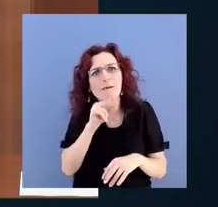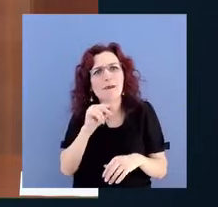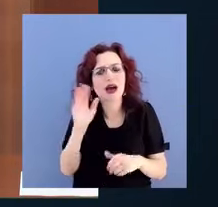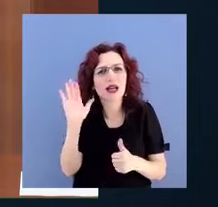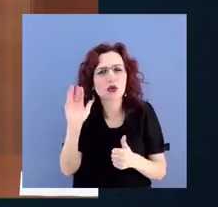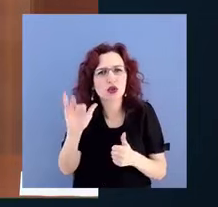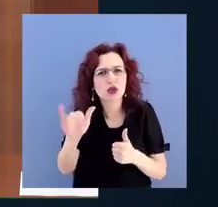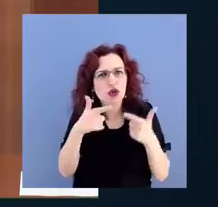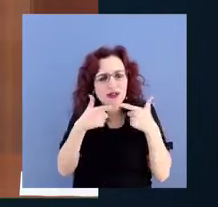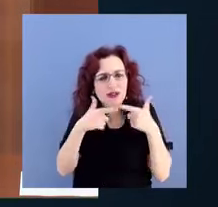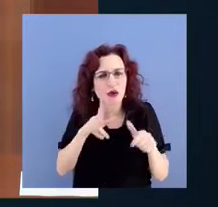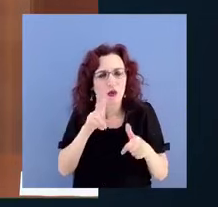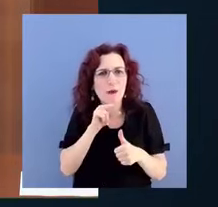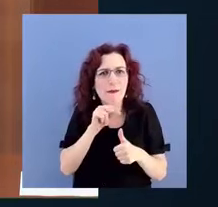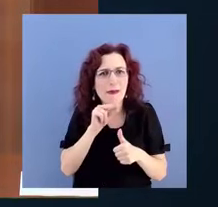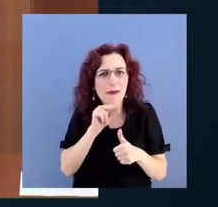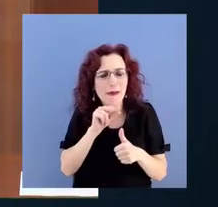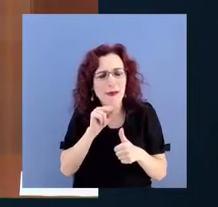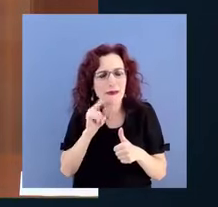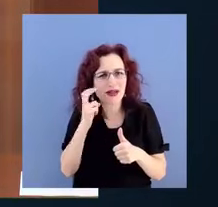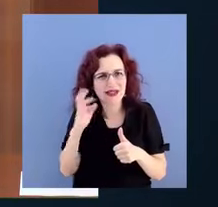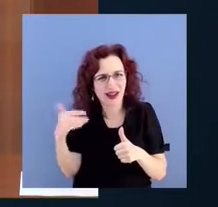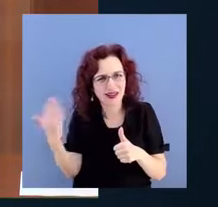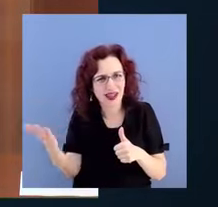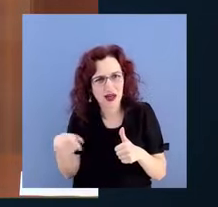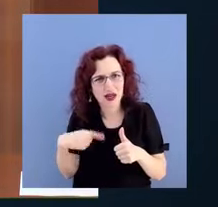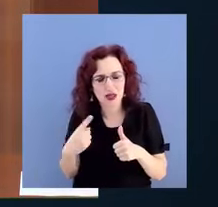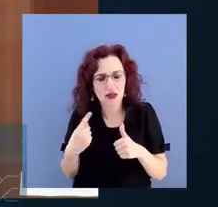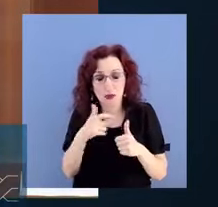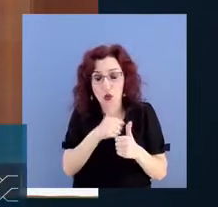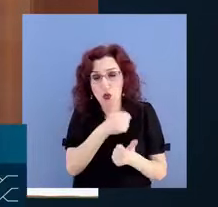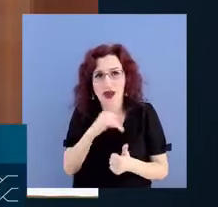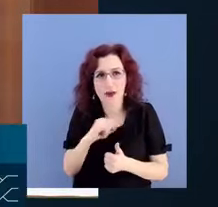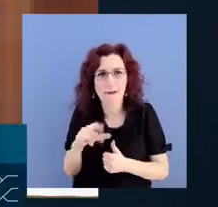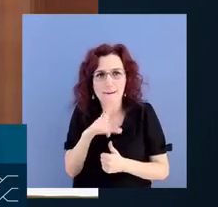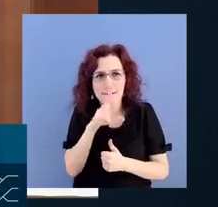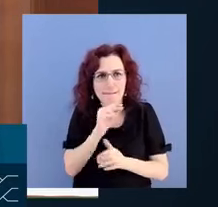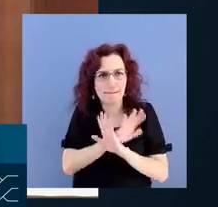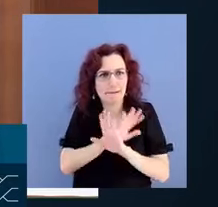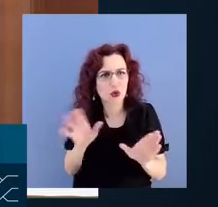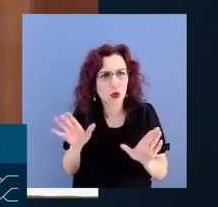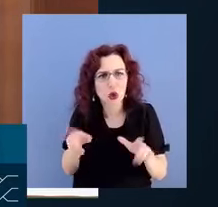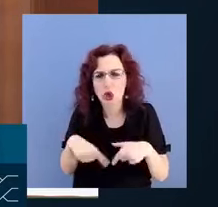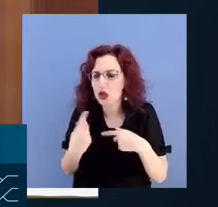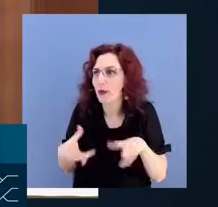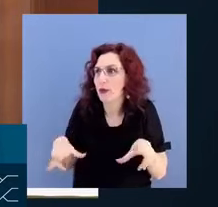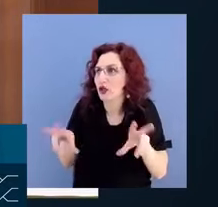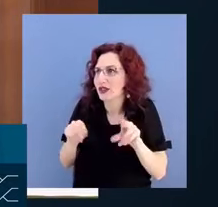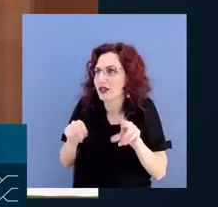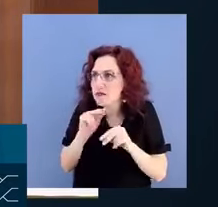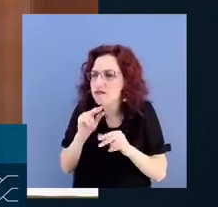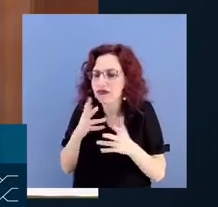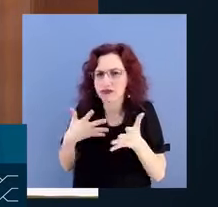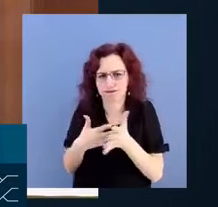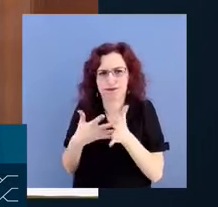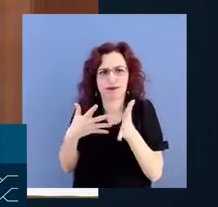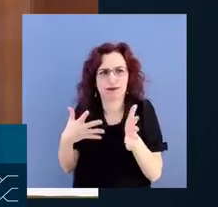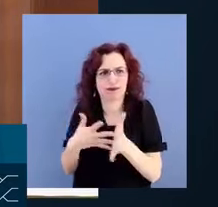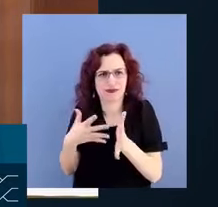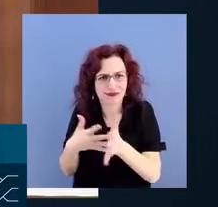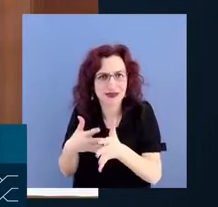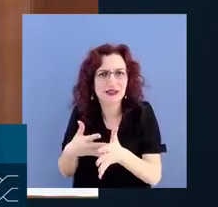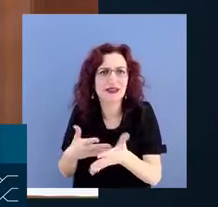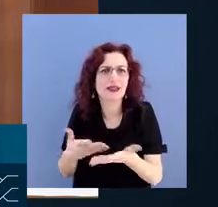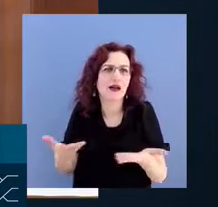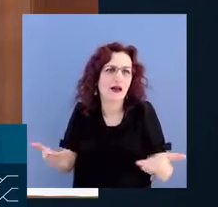qualche difficoltà nell'approccio a riparlare le lingue ecco mai come in questo momento quindi la formazione